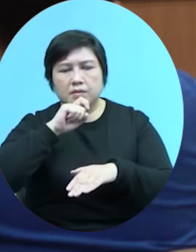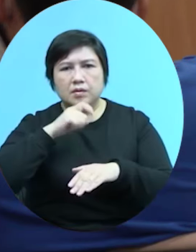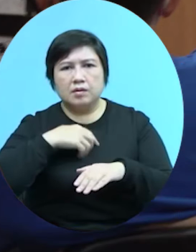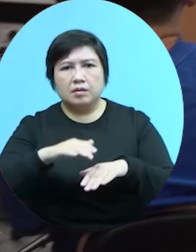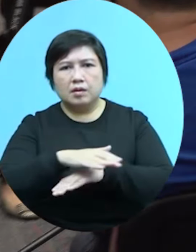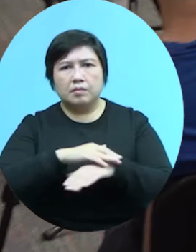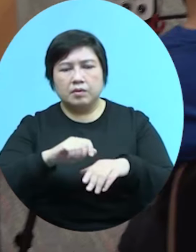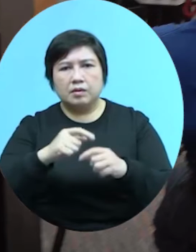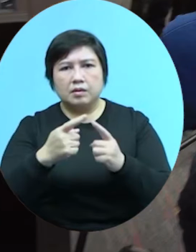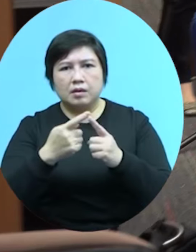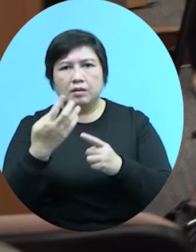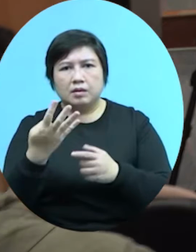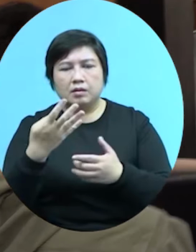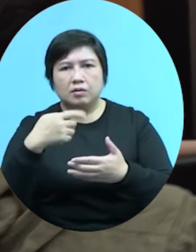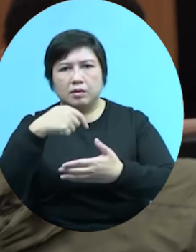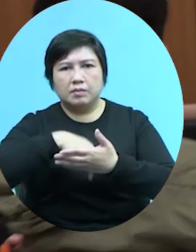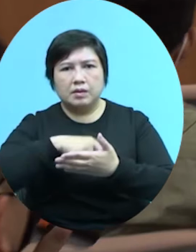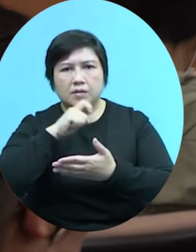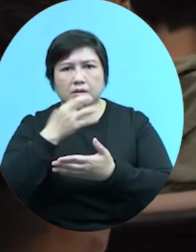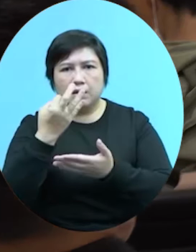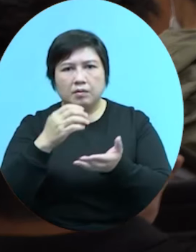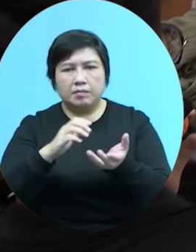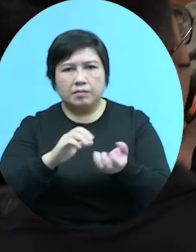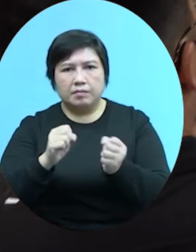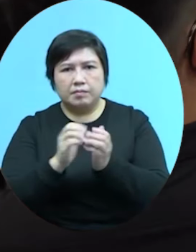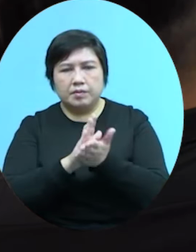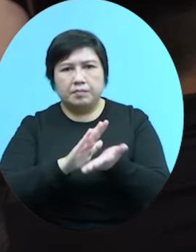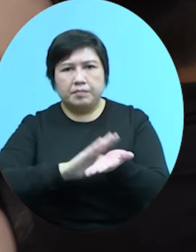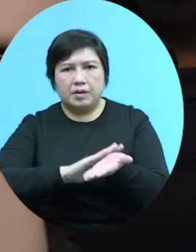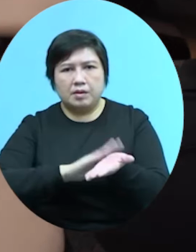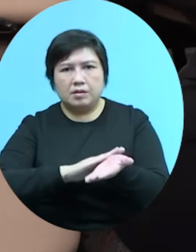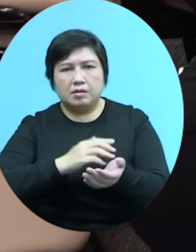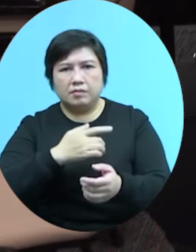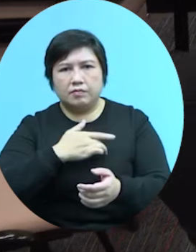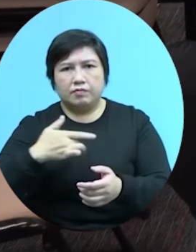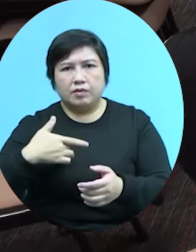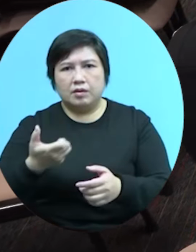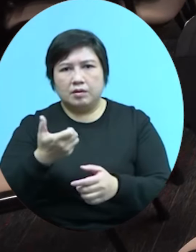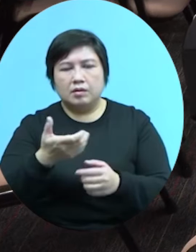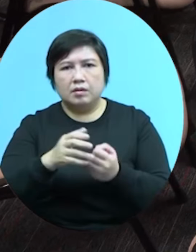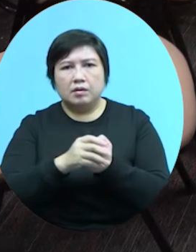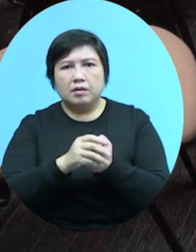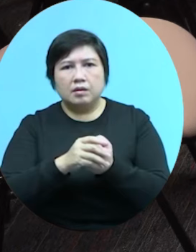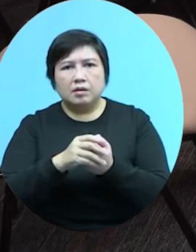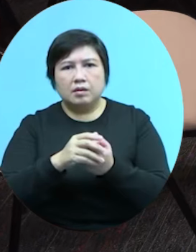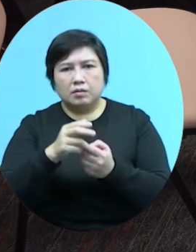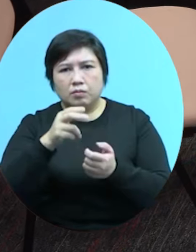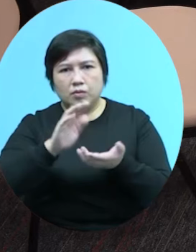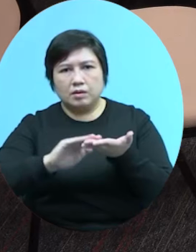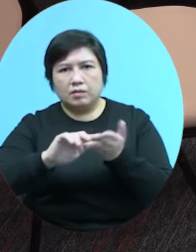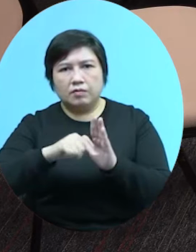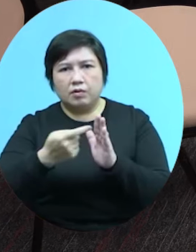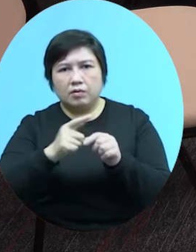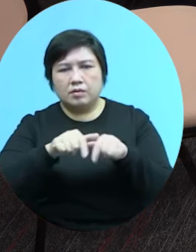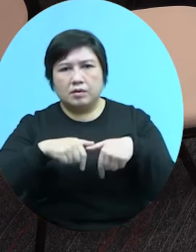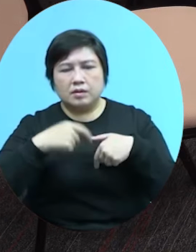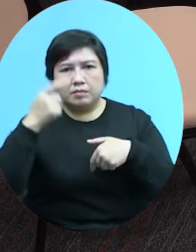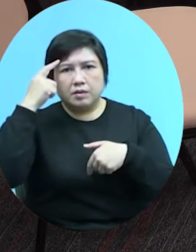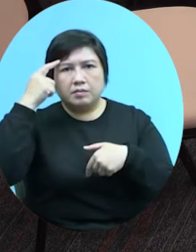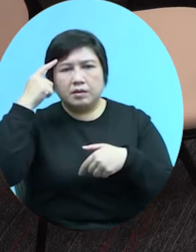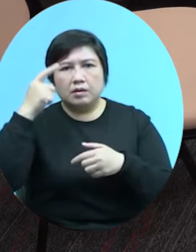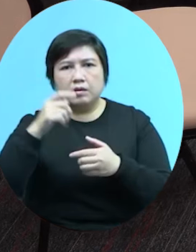裡面四個有三個感染了武漢肺炎想問一下CHP能否掌握到想問